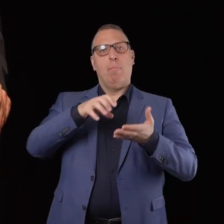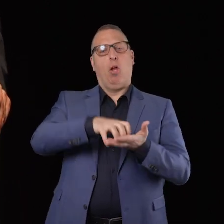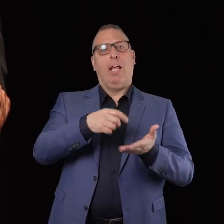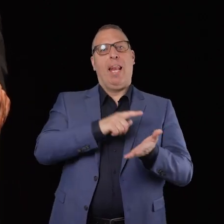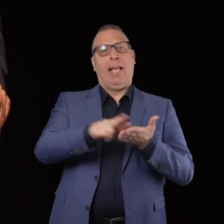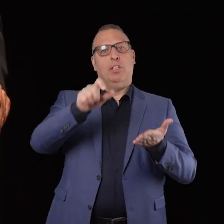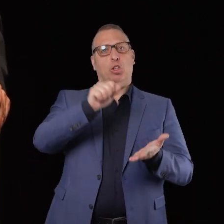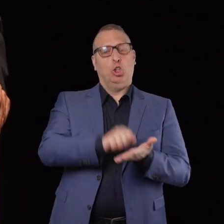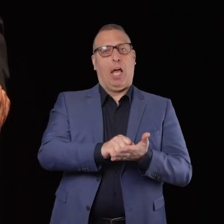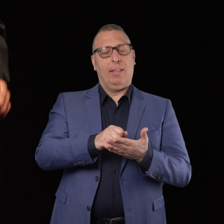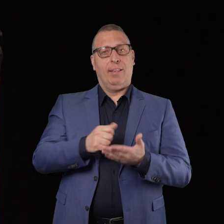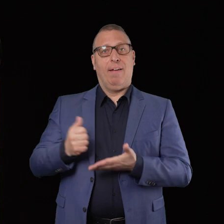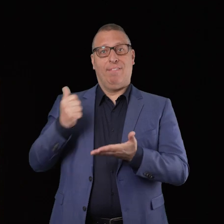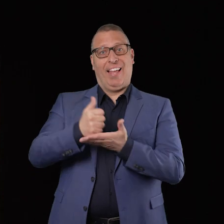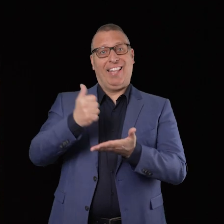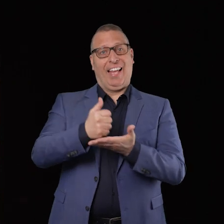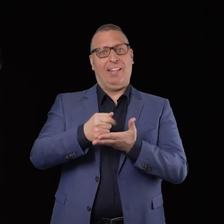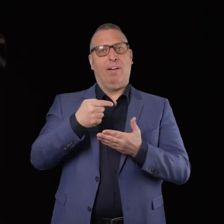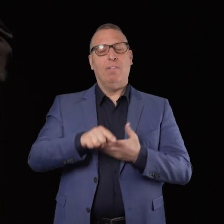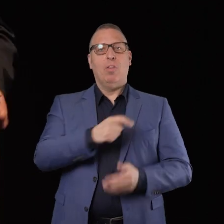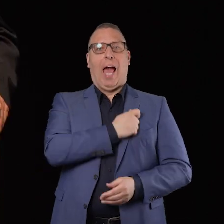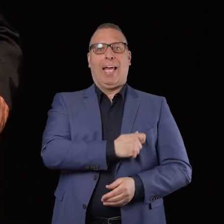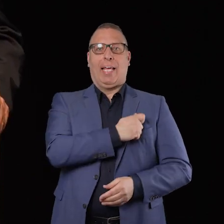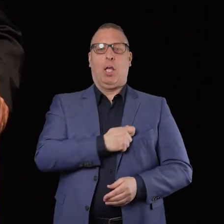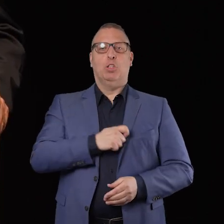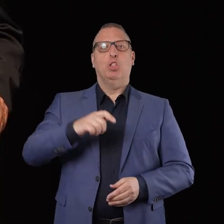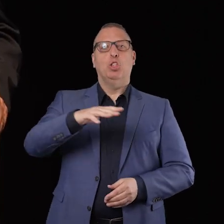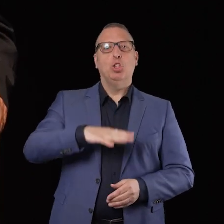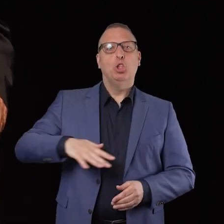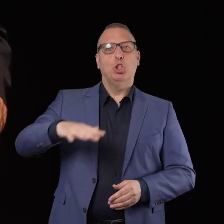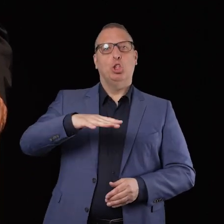Liechtenstein, Vertreterinnen und Vertreter der eidgenössischen,